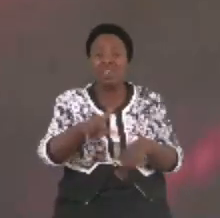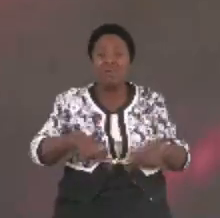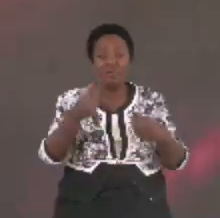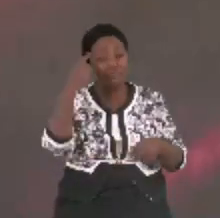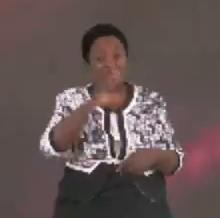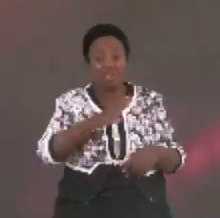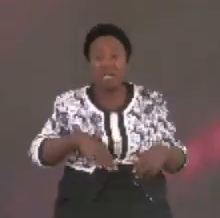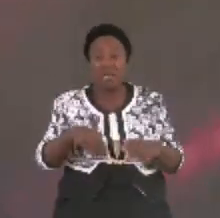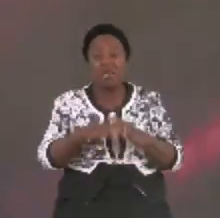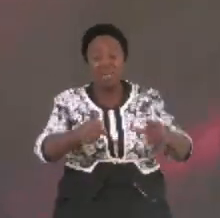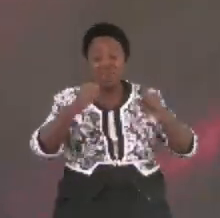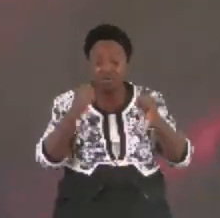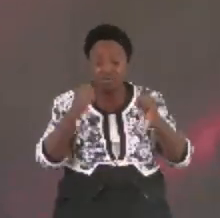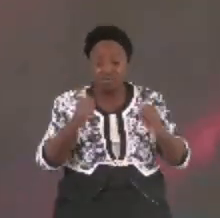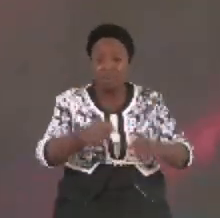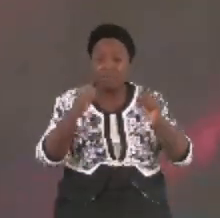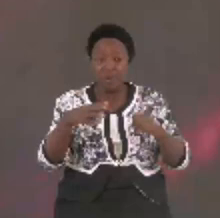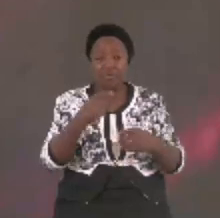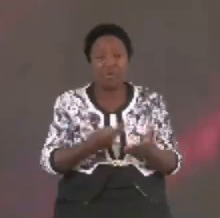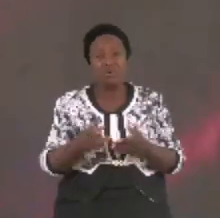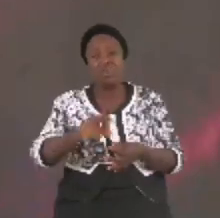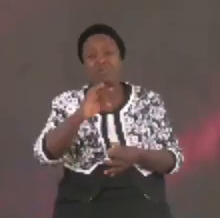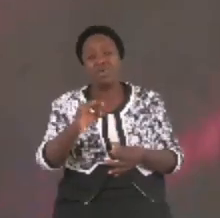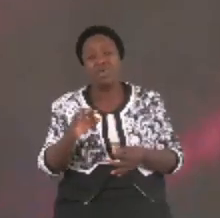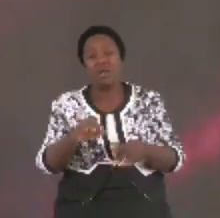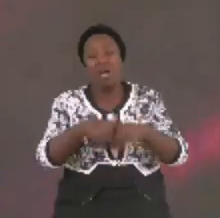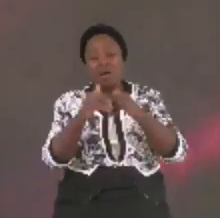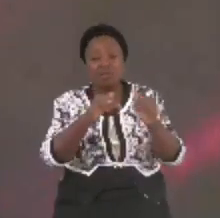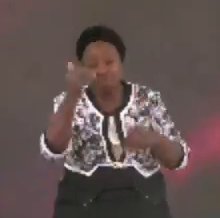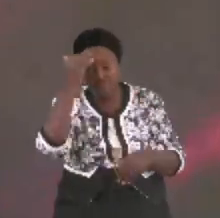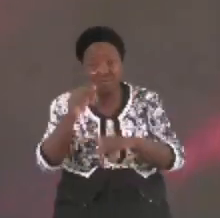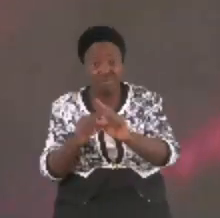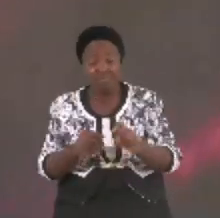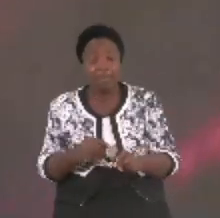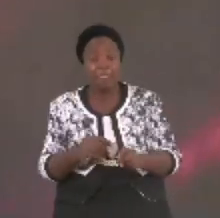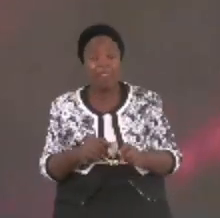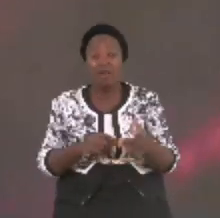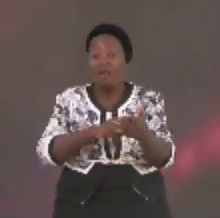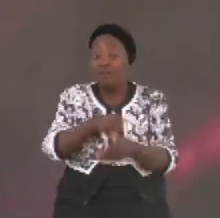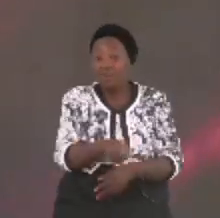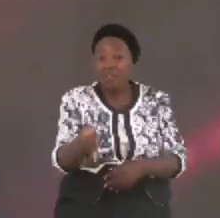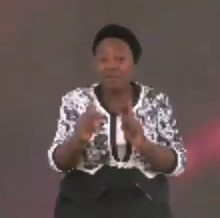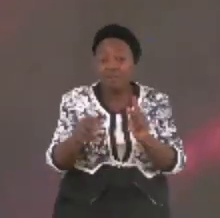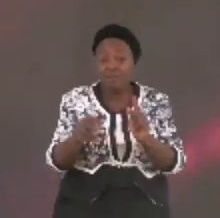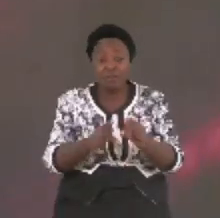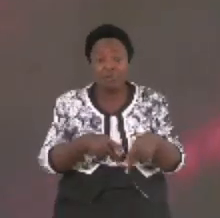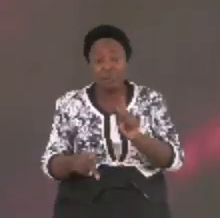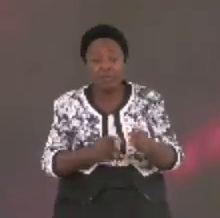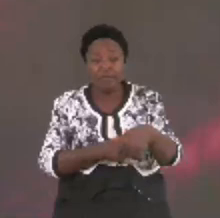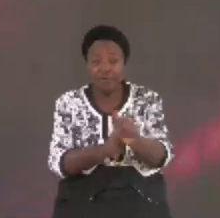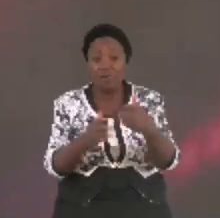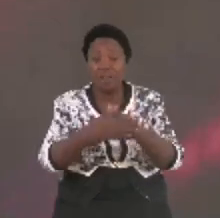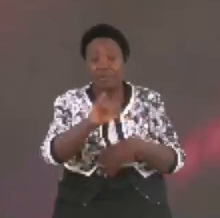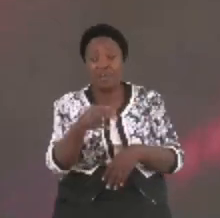force et dans la puissance du Saint-Esprit. Comment toi tu sais? Ces gens-là suivaient Jean. Et Jean a parlé du Saint-Esprit.